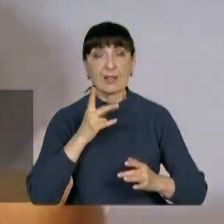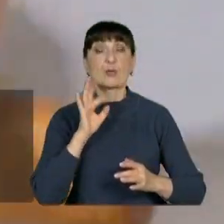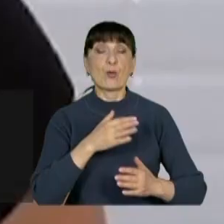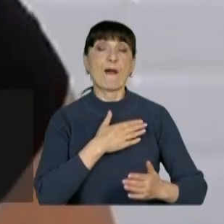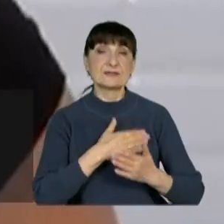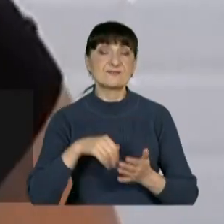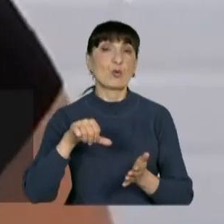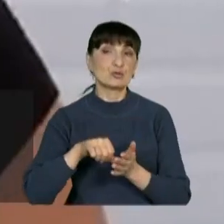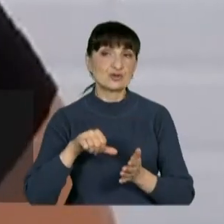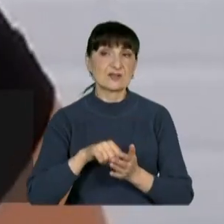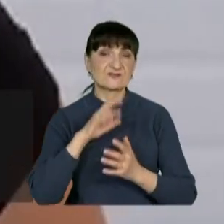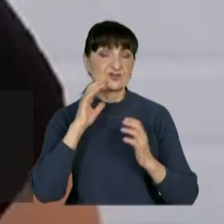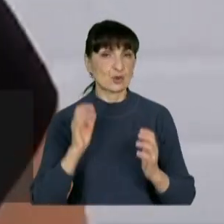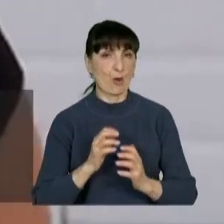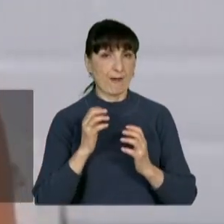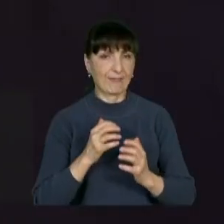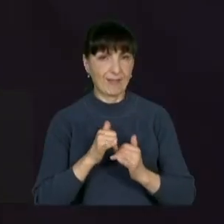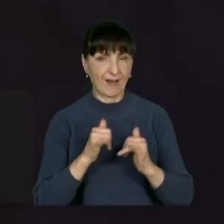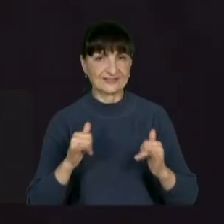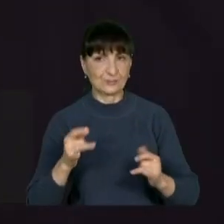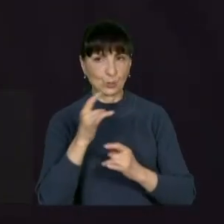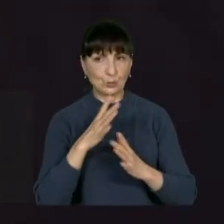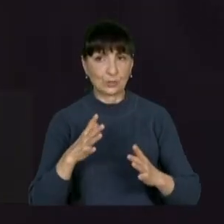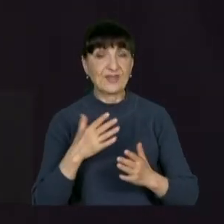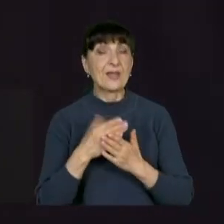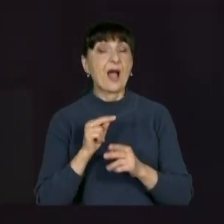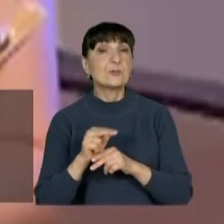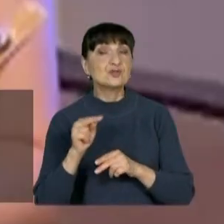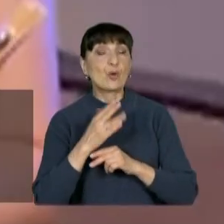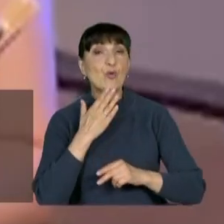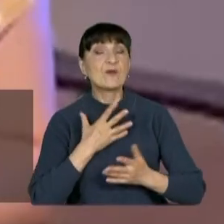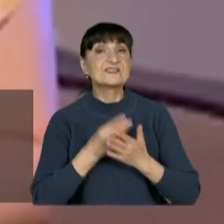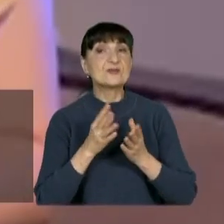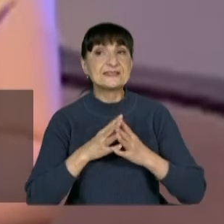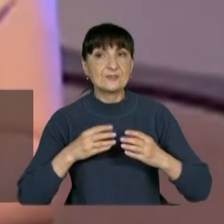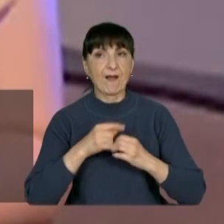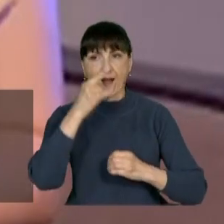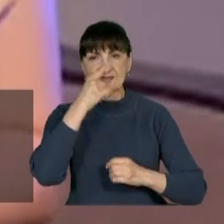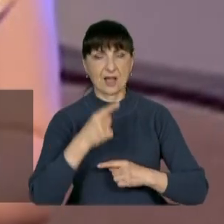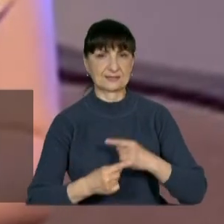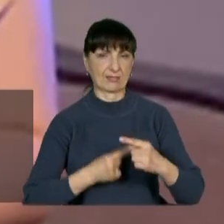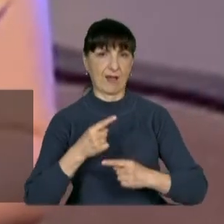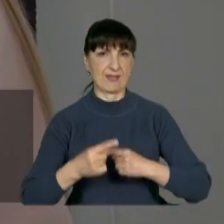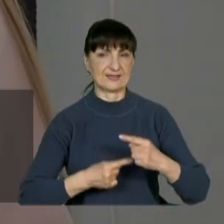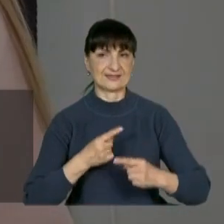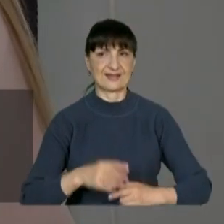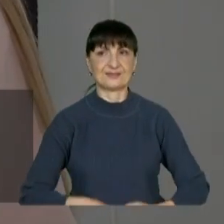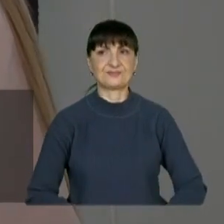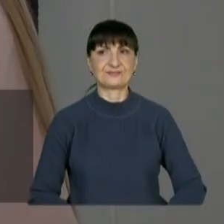активно участвует в ее сохранении и развитии. К примеру, прививая любовь у своей семьи к казахским традициям.